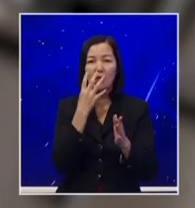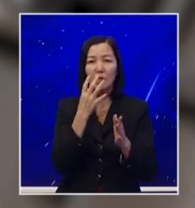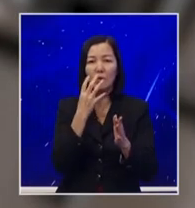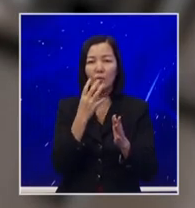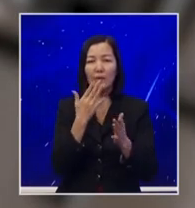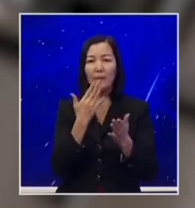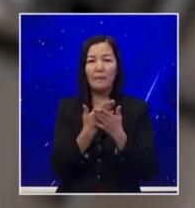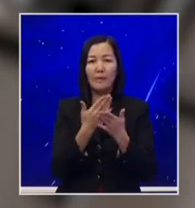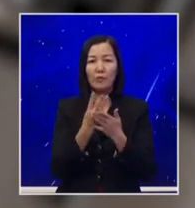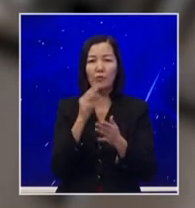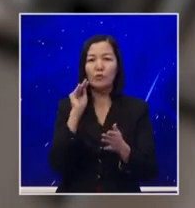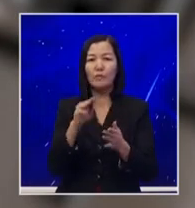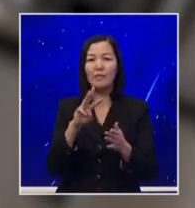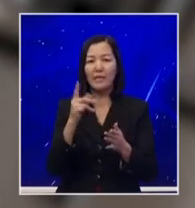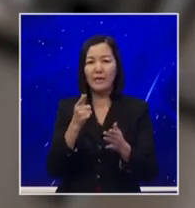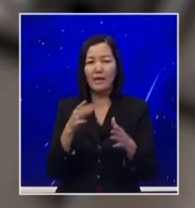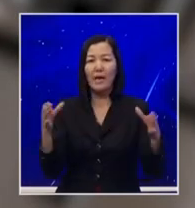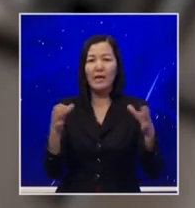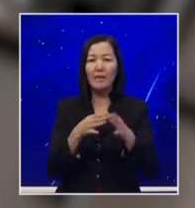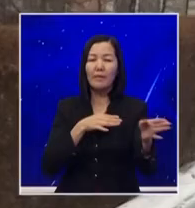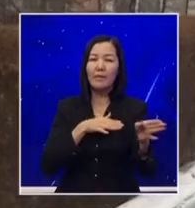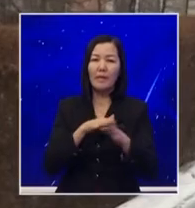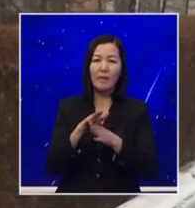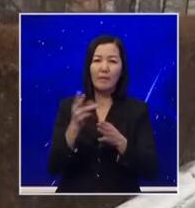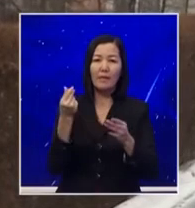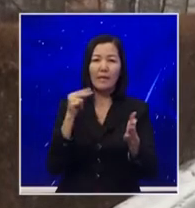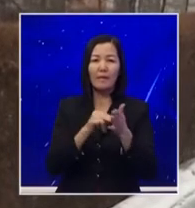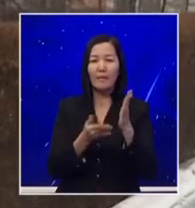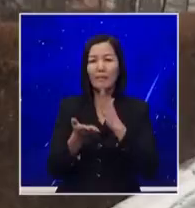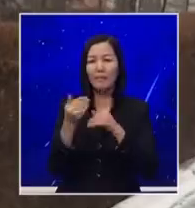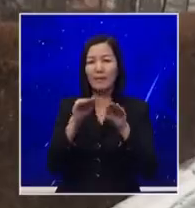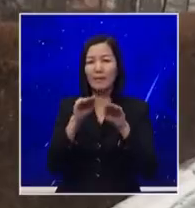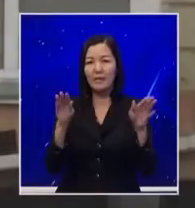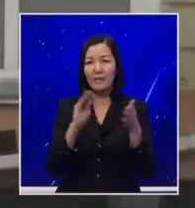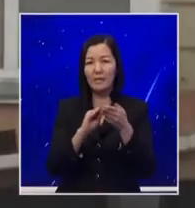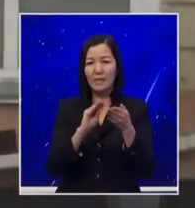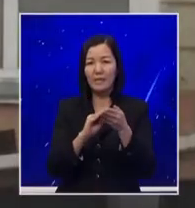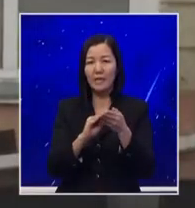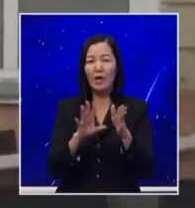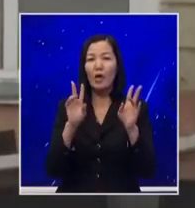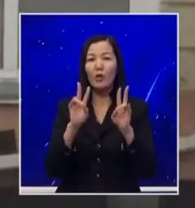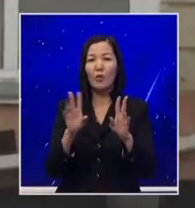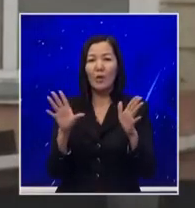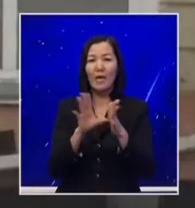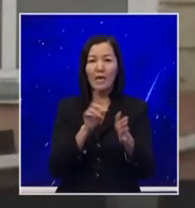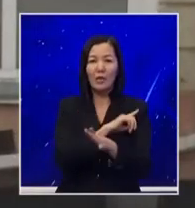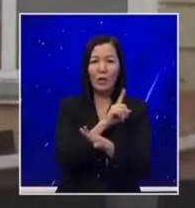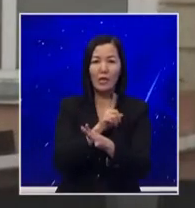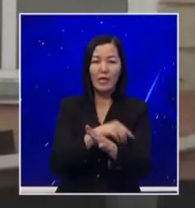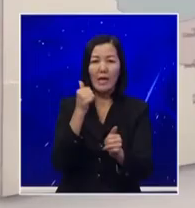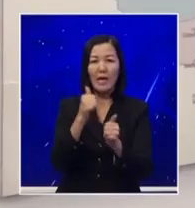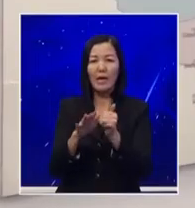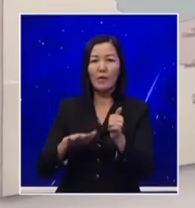орташа 3000 теңгеге тең. Комитеттің ақпарынша тарифтер былтырғы деңгейде сақталды. Десе де электр құнының қуаты әр